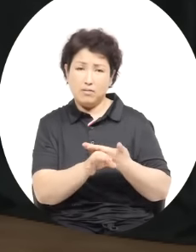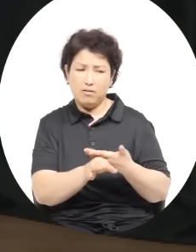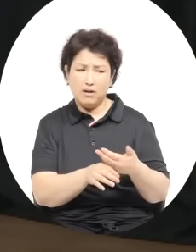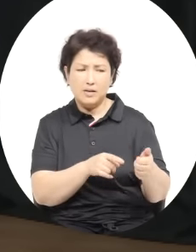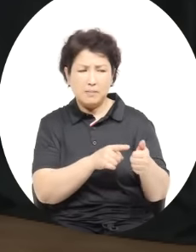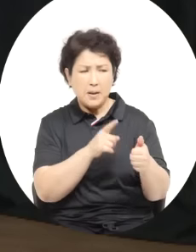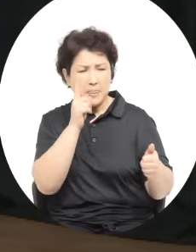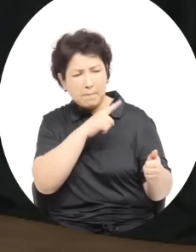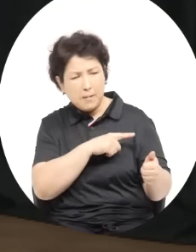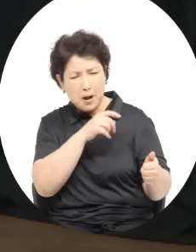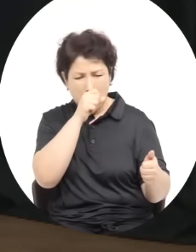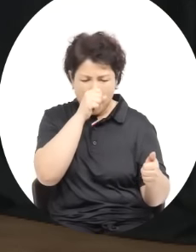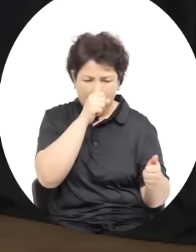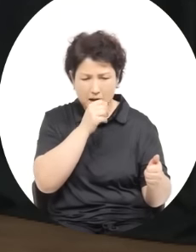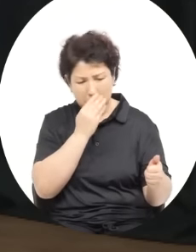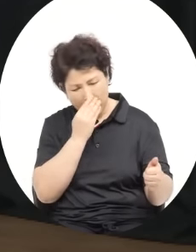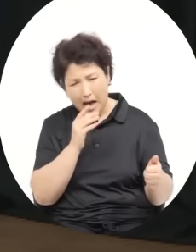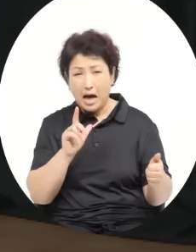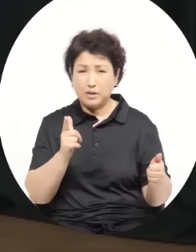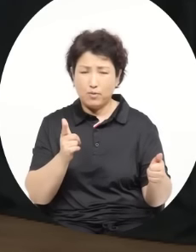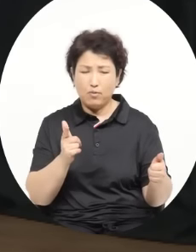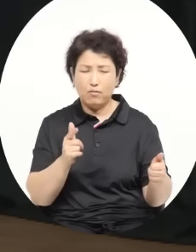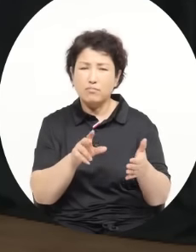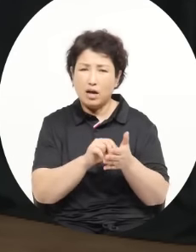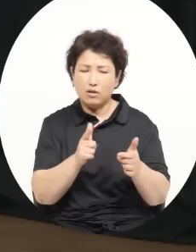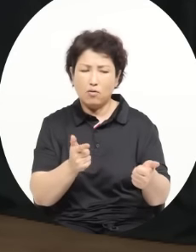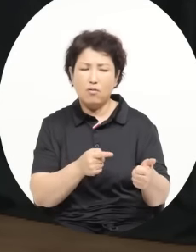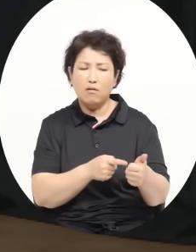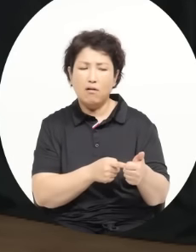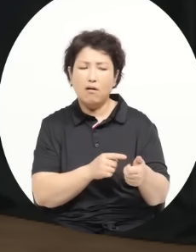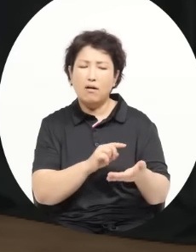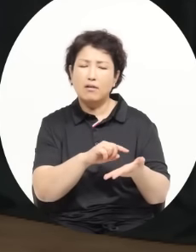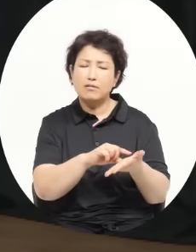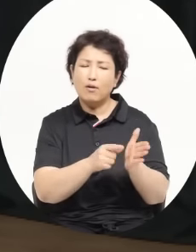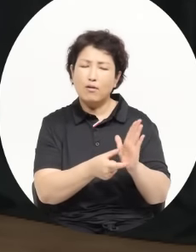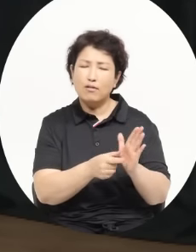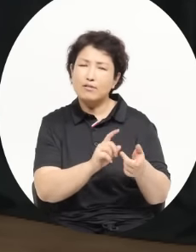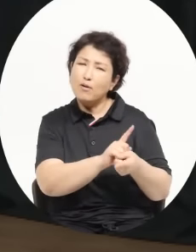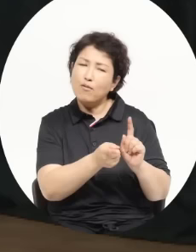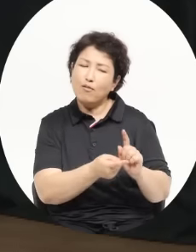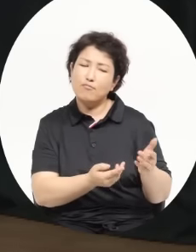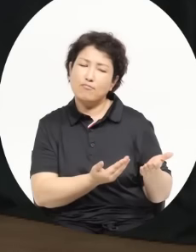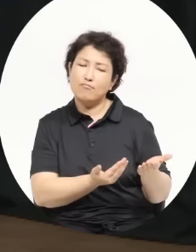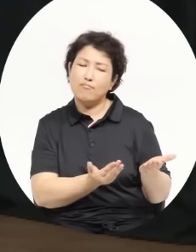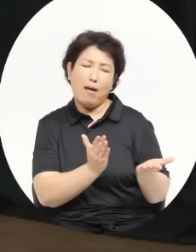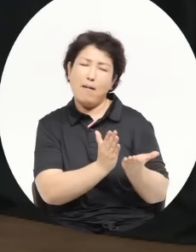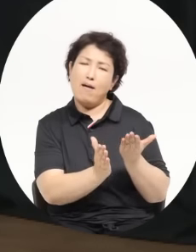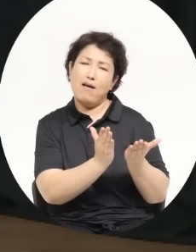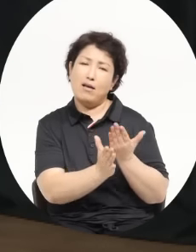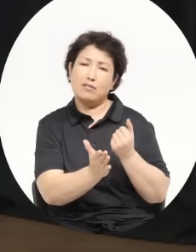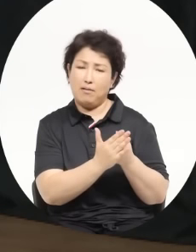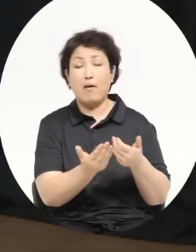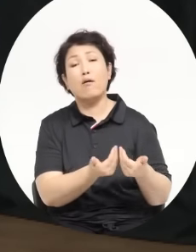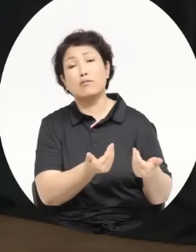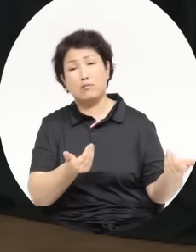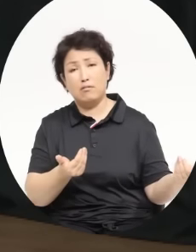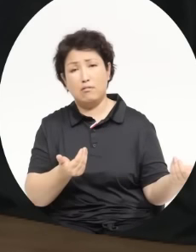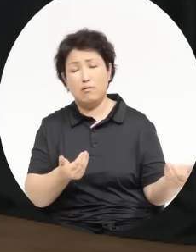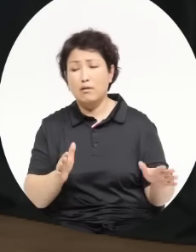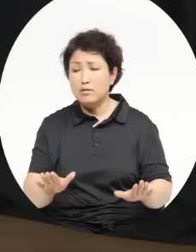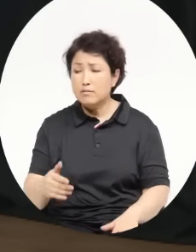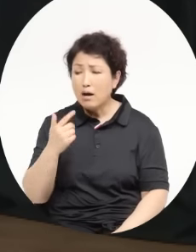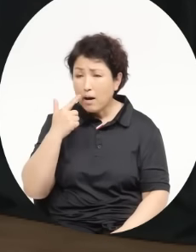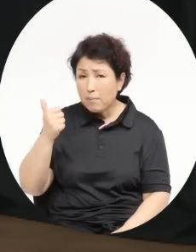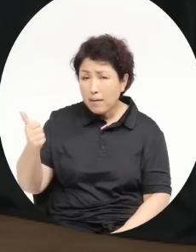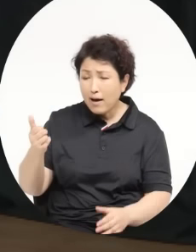맞는 거였던 거예요. 그래서 지금 저희 아버지도 새어머니 만나서 행복하게 잘 살고 계시는데 그거